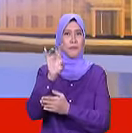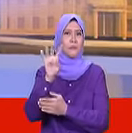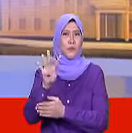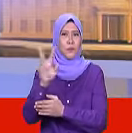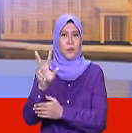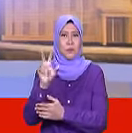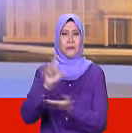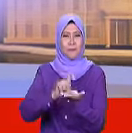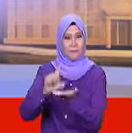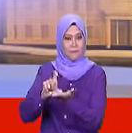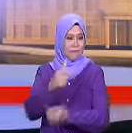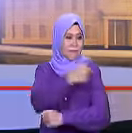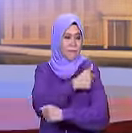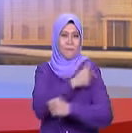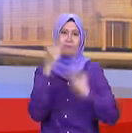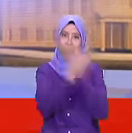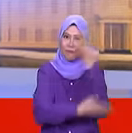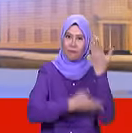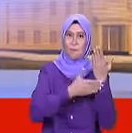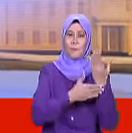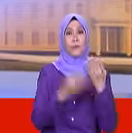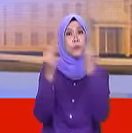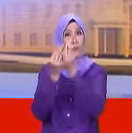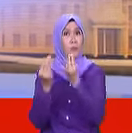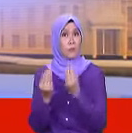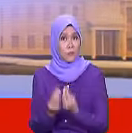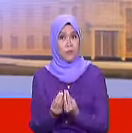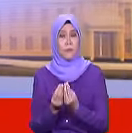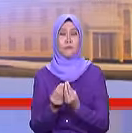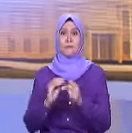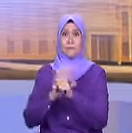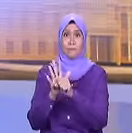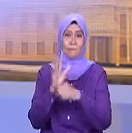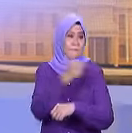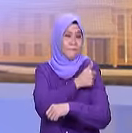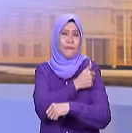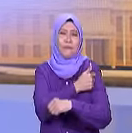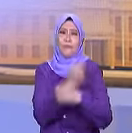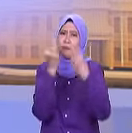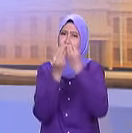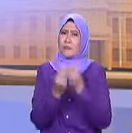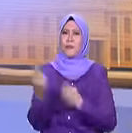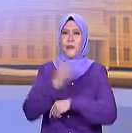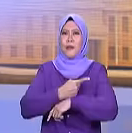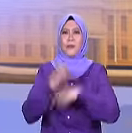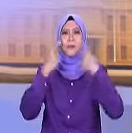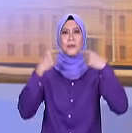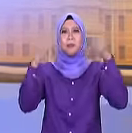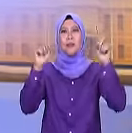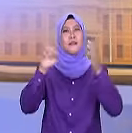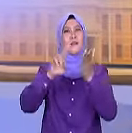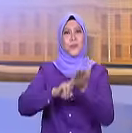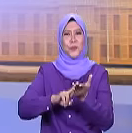375,842 dos vaksin diberikan di seluruh negara. Angka itu sekaligus menyaksikan kadar pemberian vaksin harian berjaya